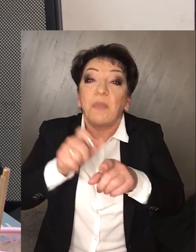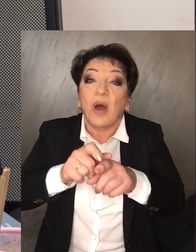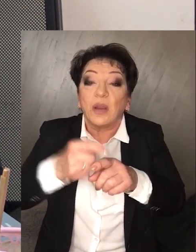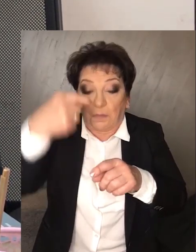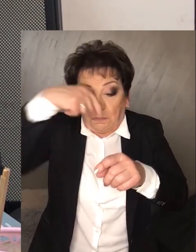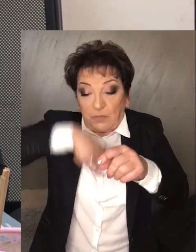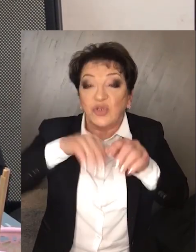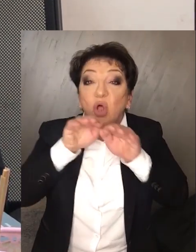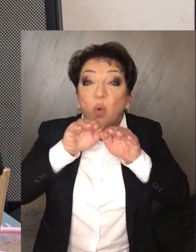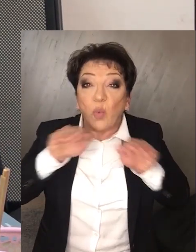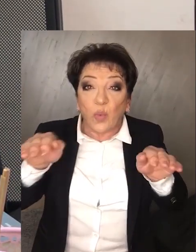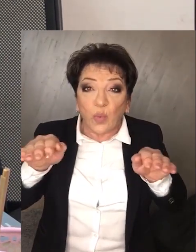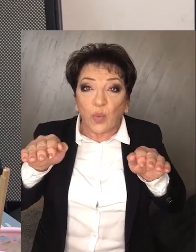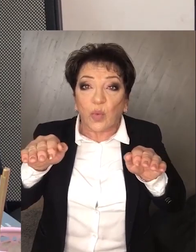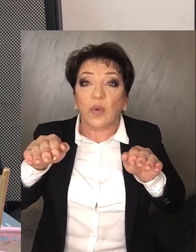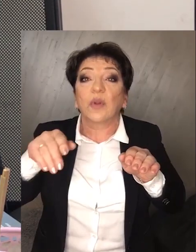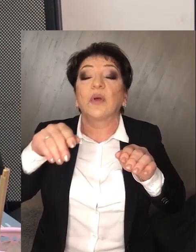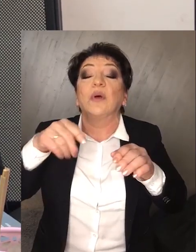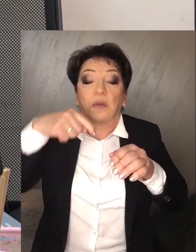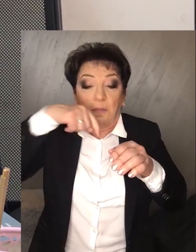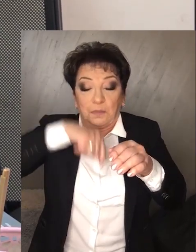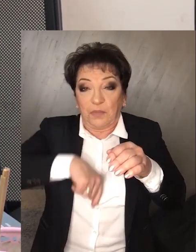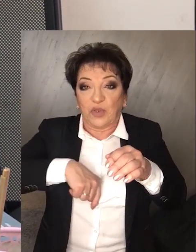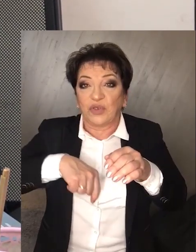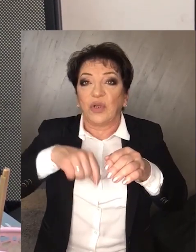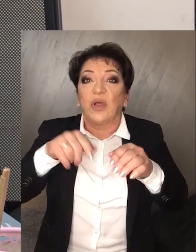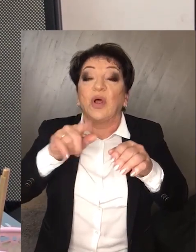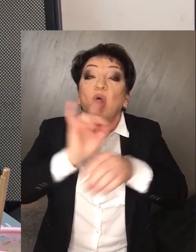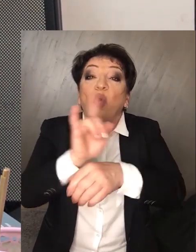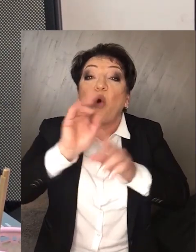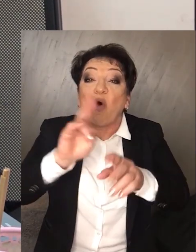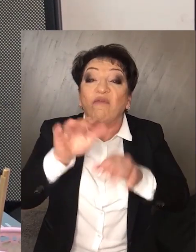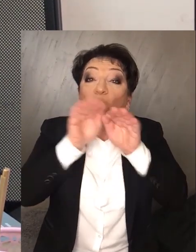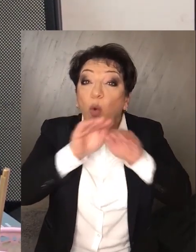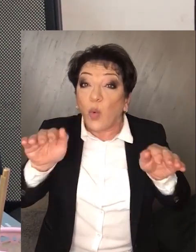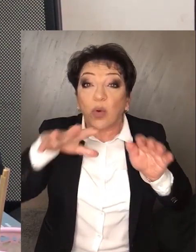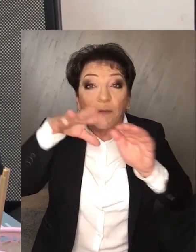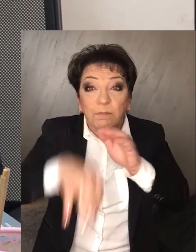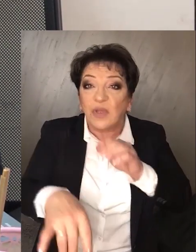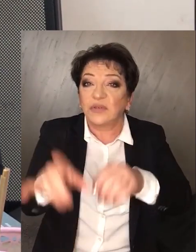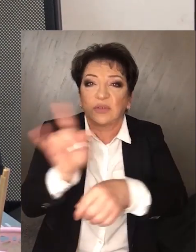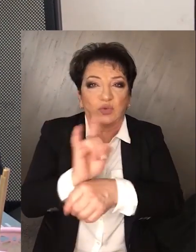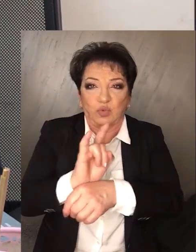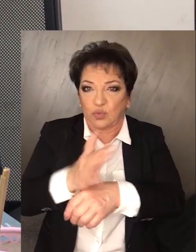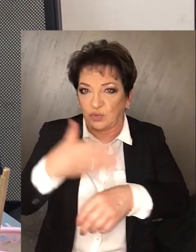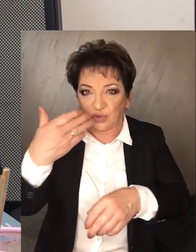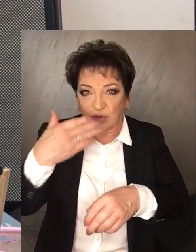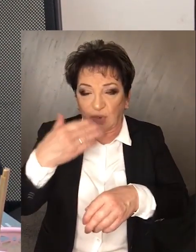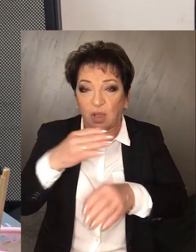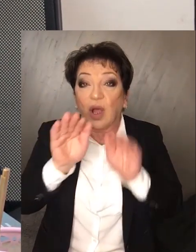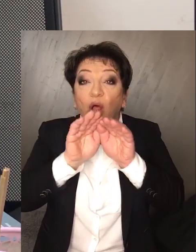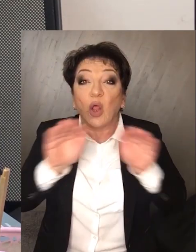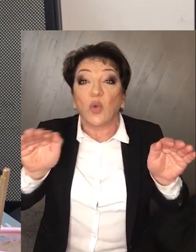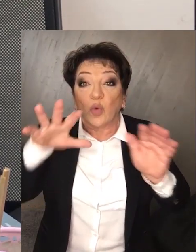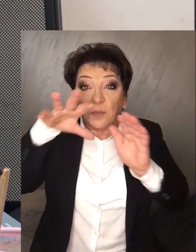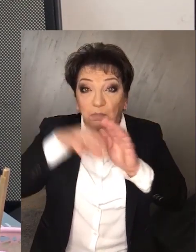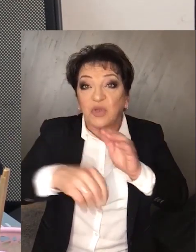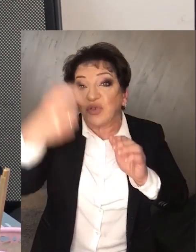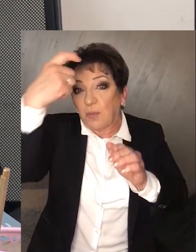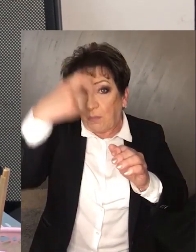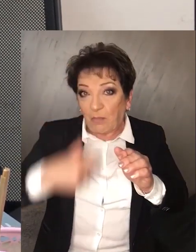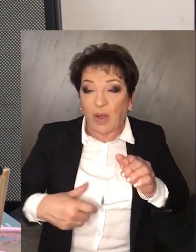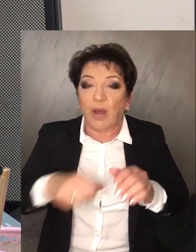ամենակարևորը լռության մեջ է ճշմարտությունը։ Եթե դուք ճշմարտություն եք, լռության մեջ սուտ